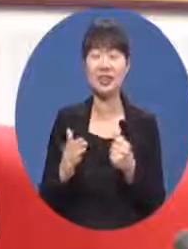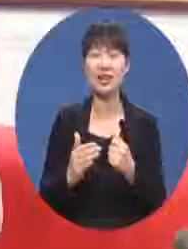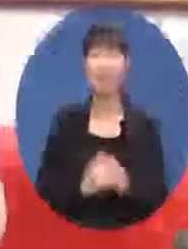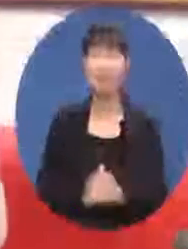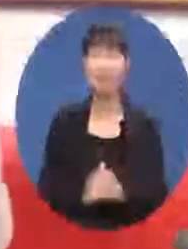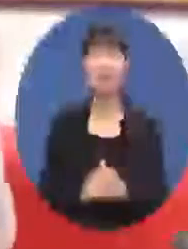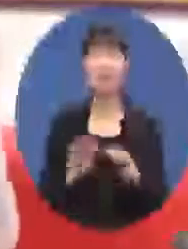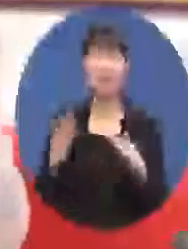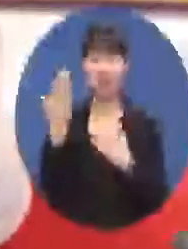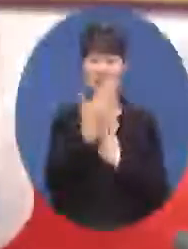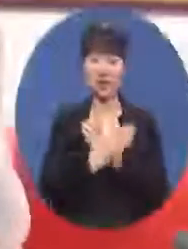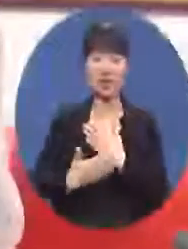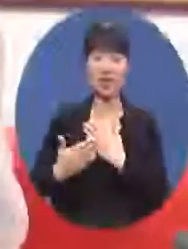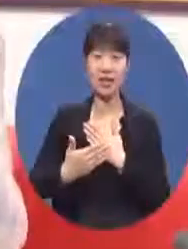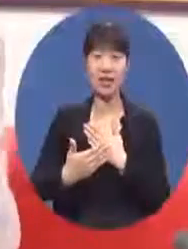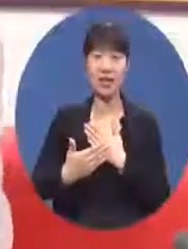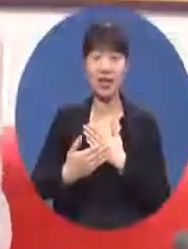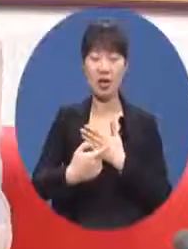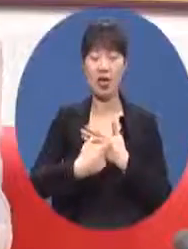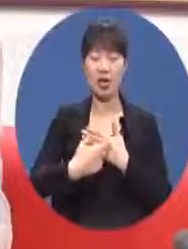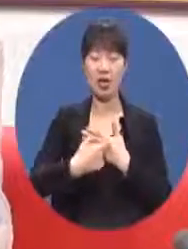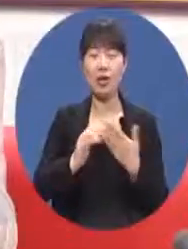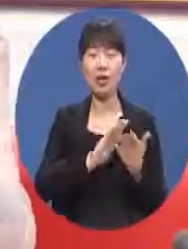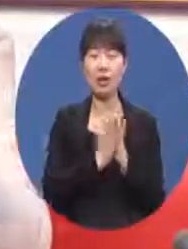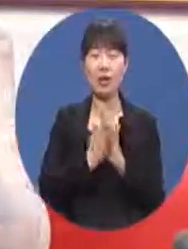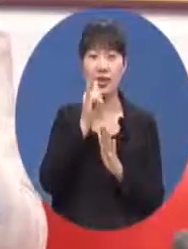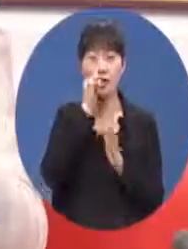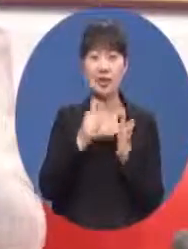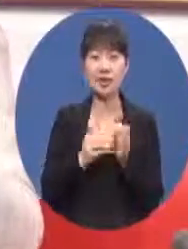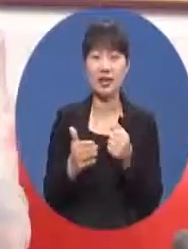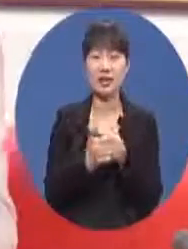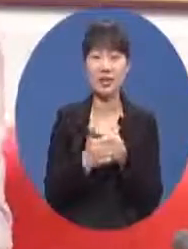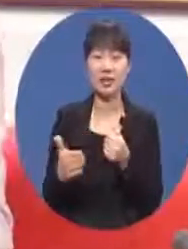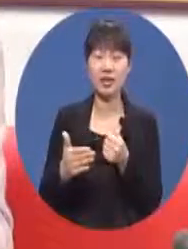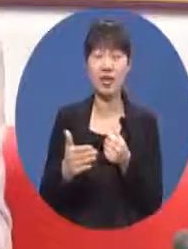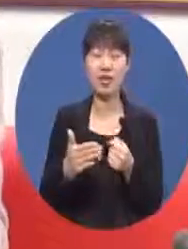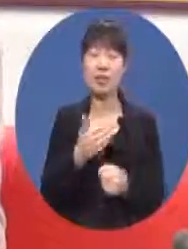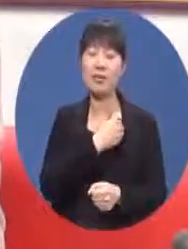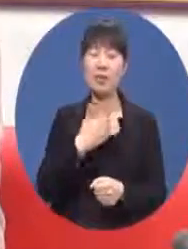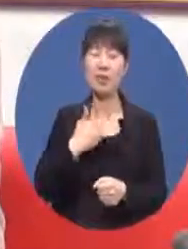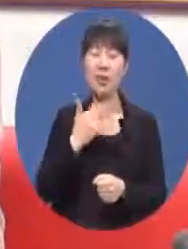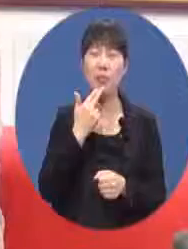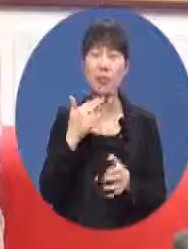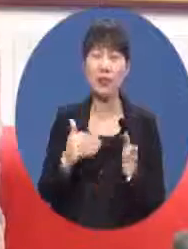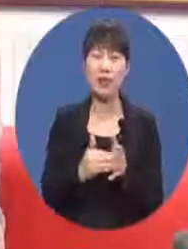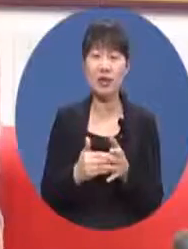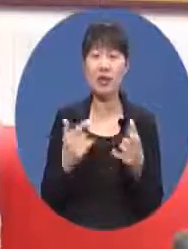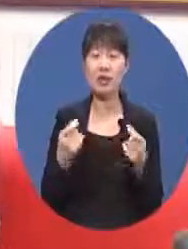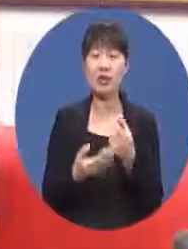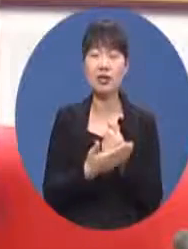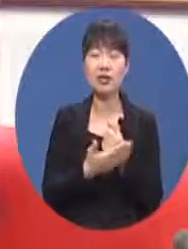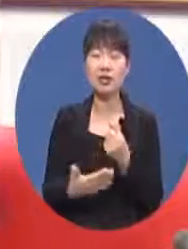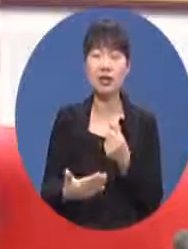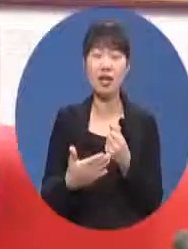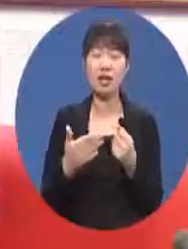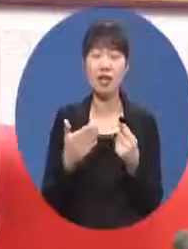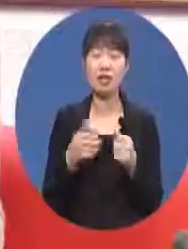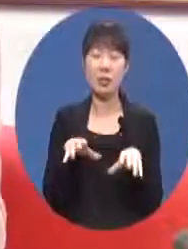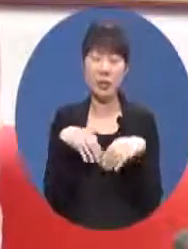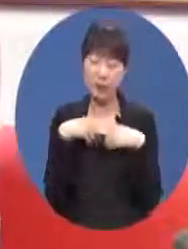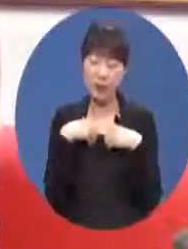이게 이제 신체적인 외부 외형을 변하게 하기 때문에 이게 이제 불만족을 좀 갖고 오게 되고 그렇게 되니까